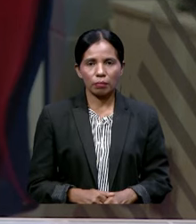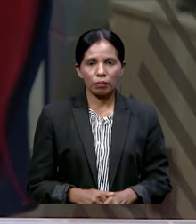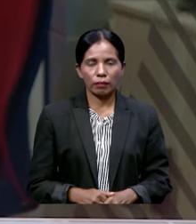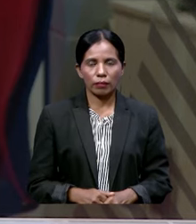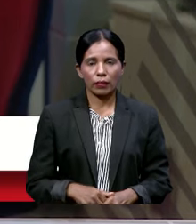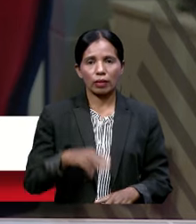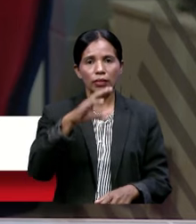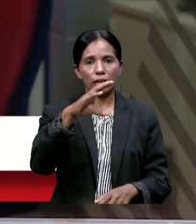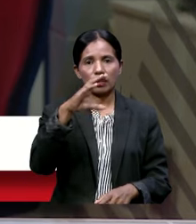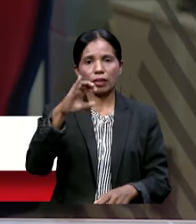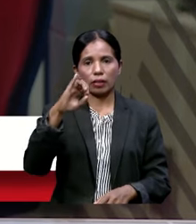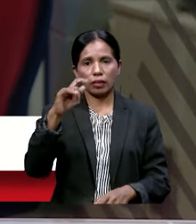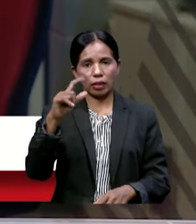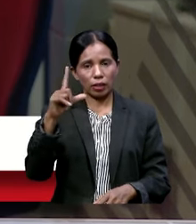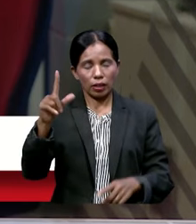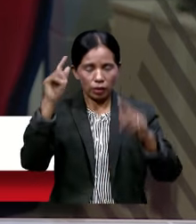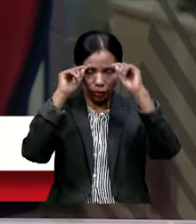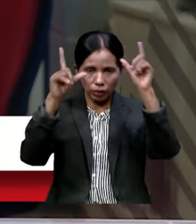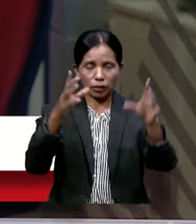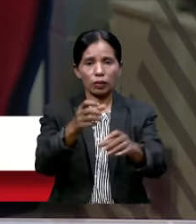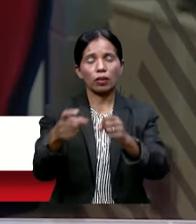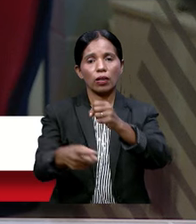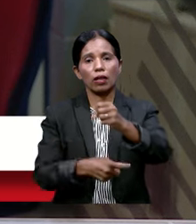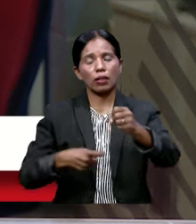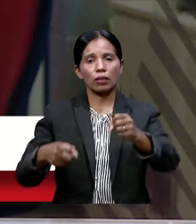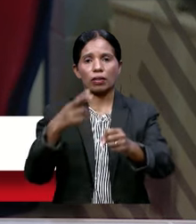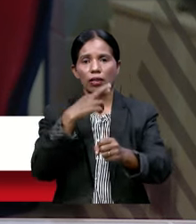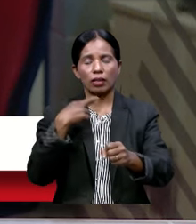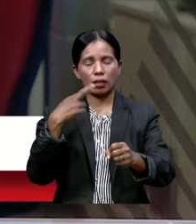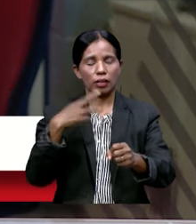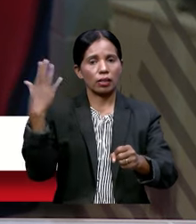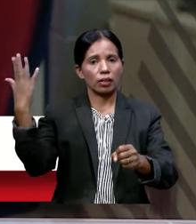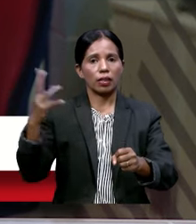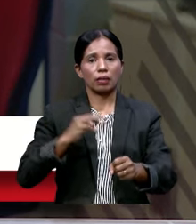Kamara Komersu Industri Timor Leste kolieta harek tare rua iha Maliana.